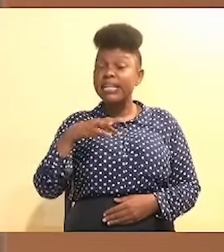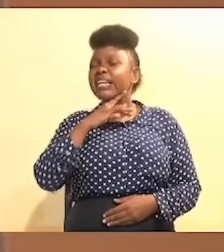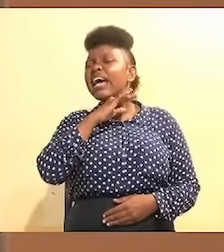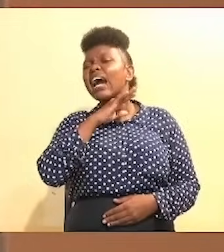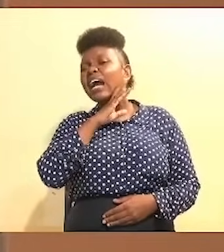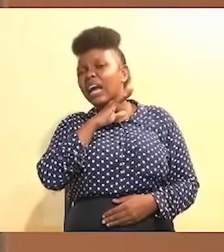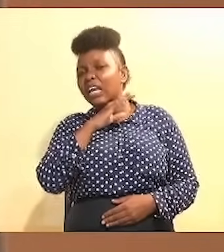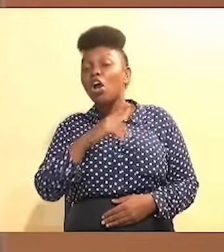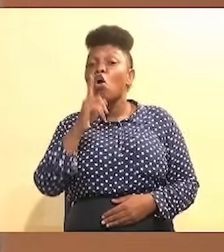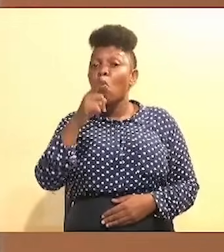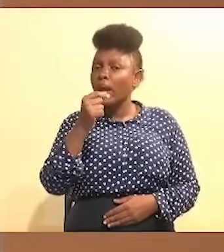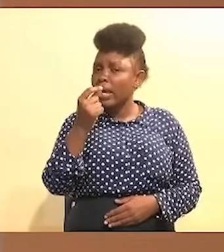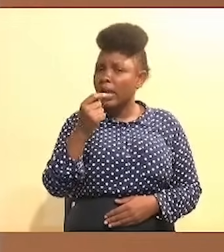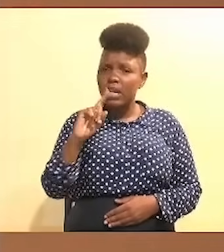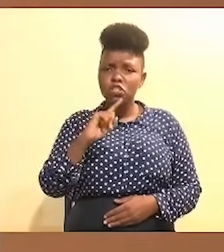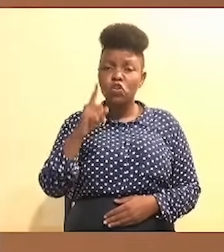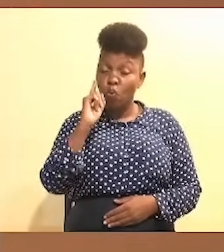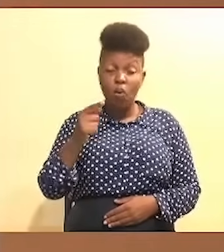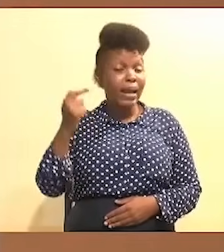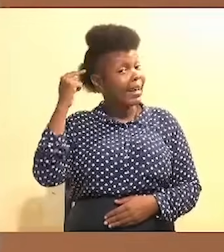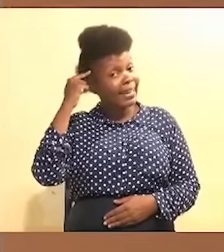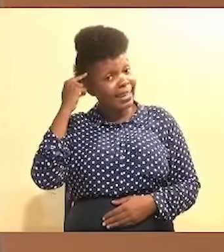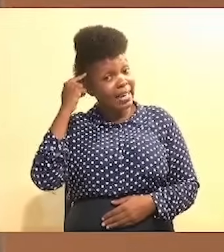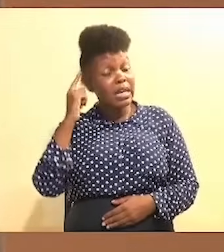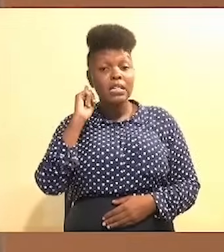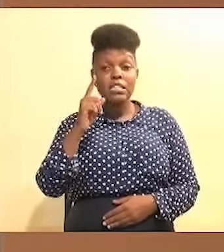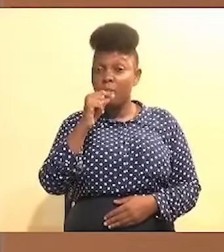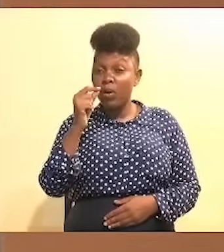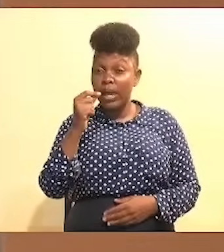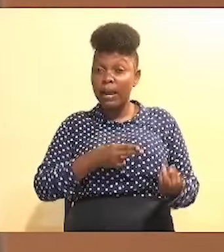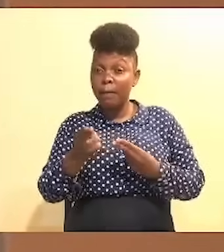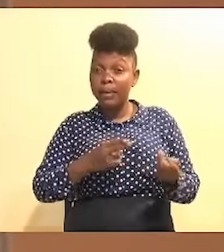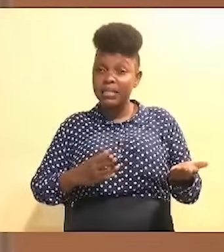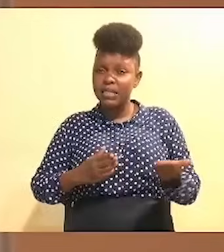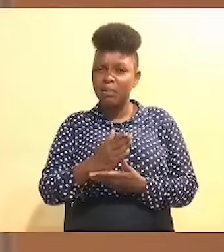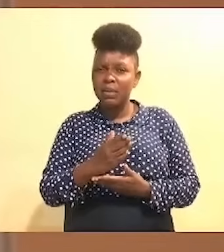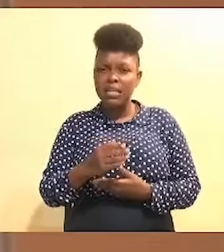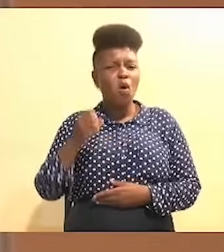Usijidanganye. Kuwa na hela sio kuwa na akili. Kuna hela pia zinapitia kwa wapumbavu.